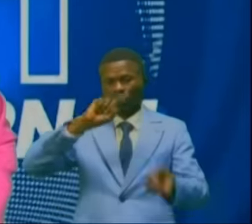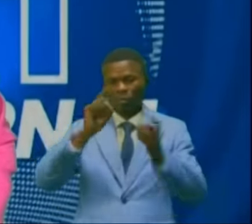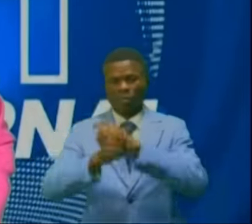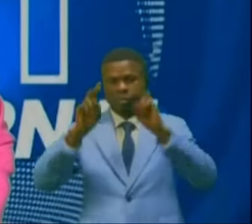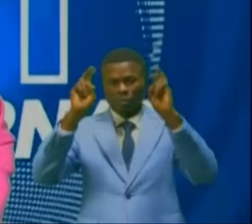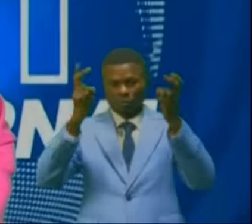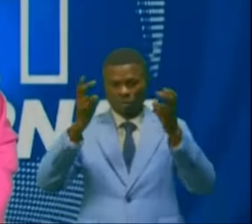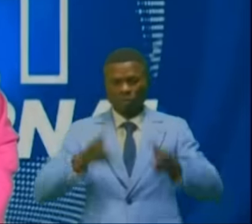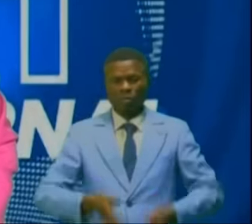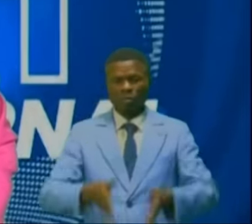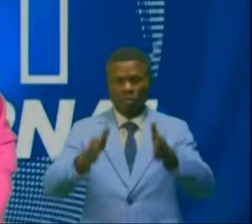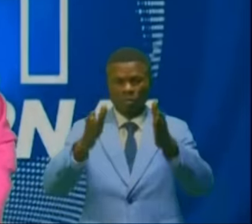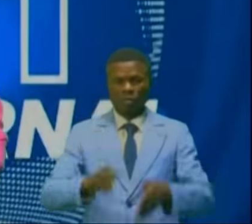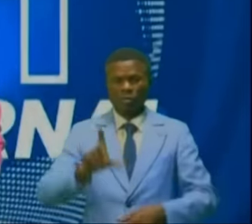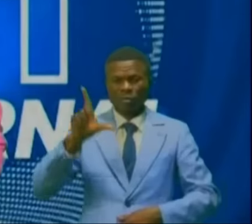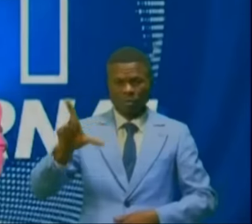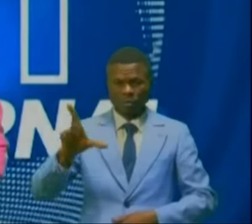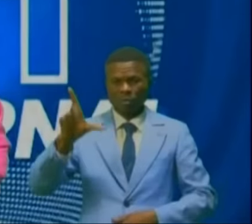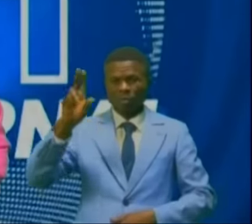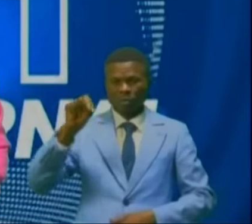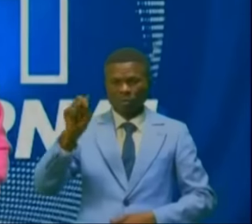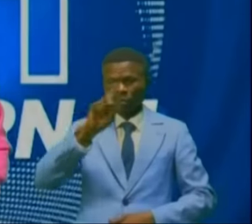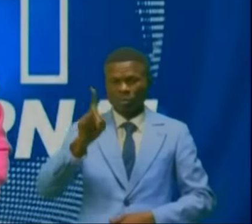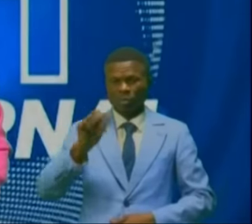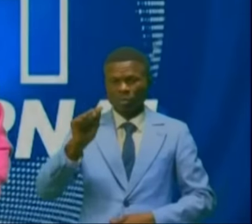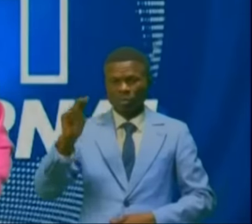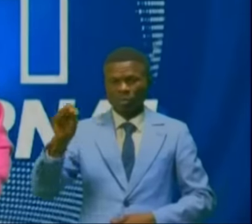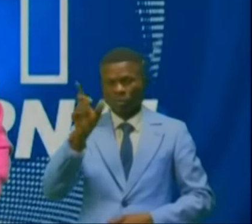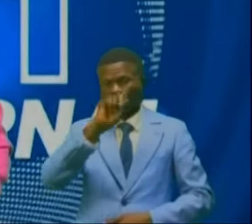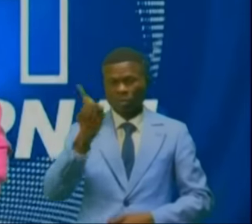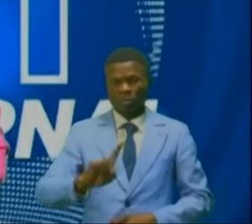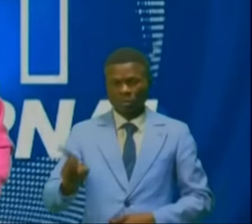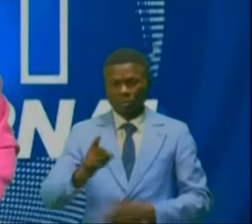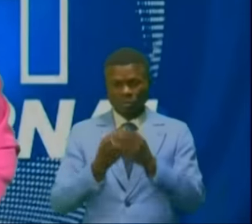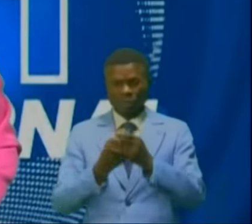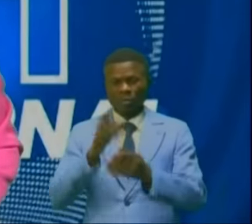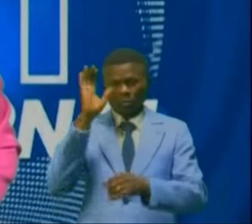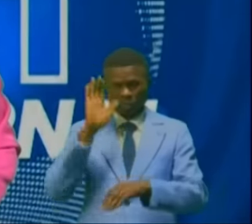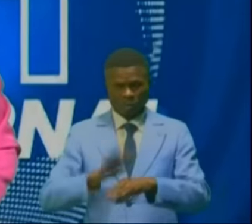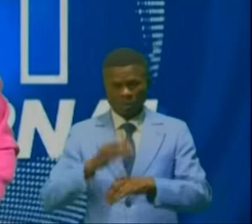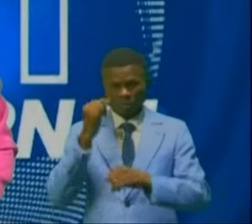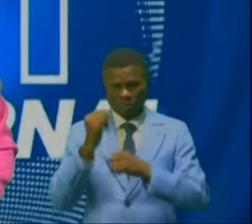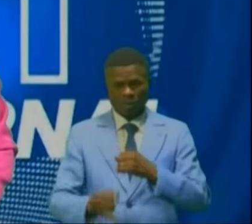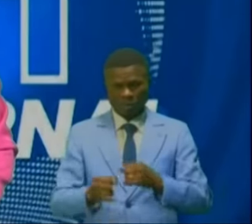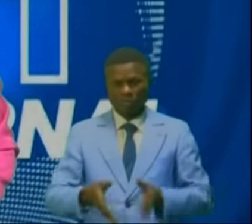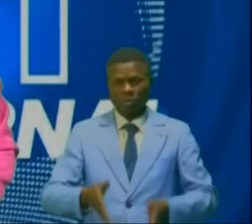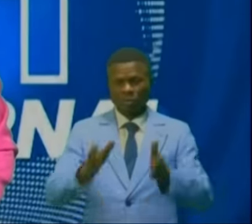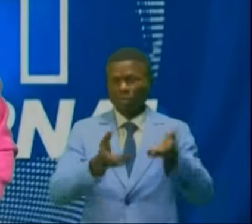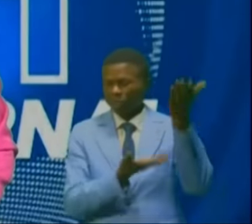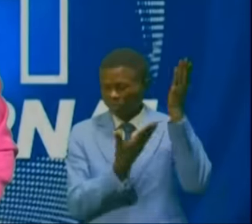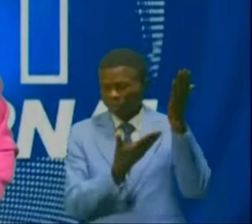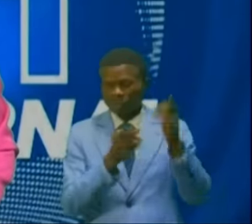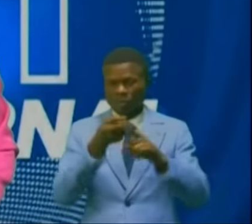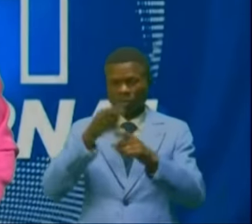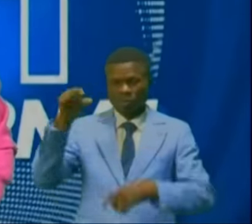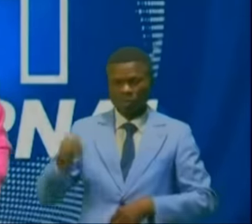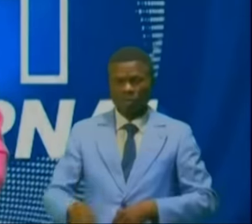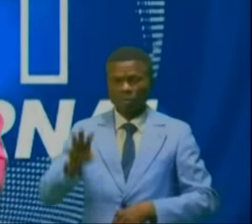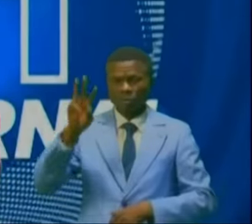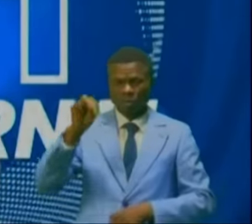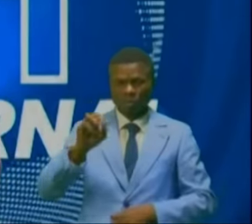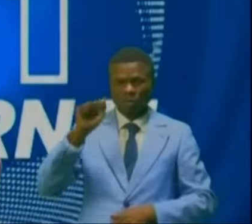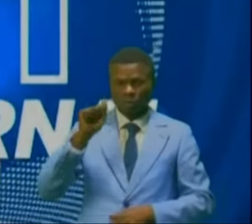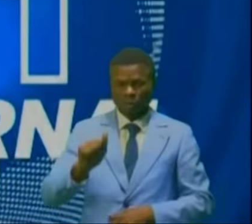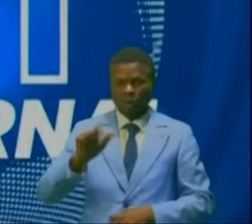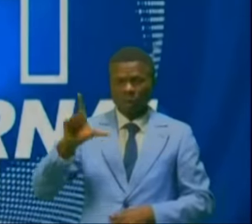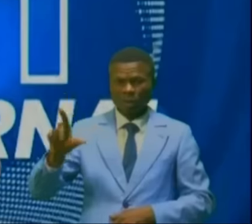modernisation de l'avenue Nzolana dans la commune de Ngalema sont arrivés à terme. Cette artère principale relie les quartiers Malueka, Upen